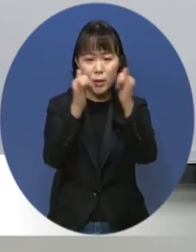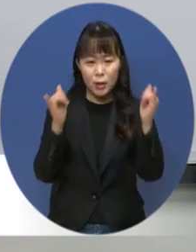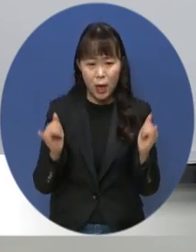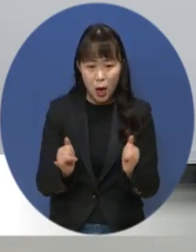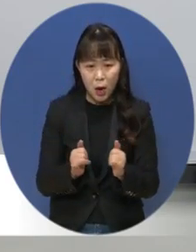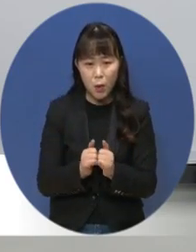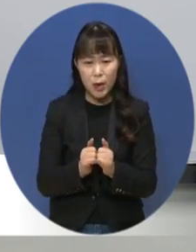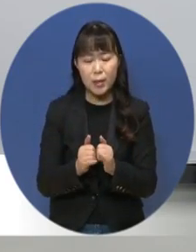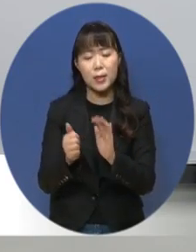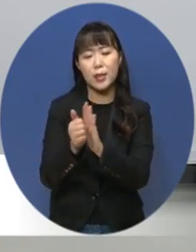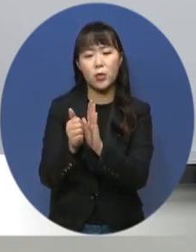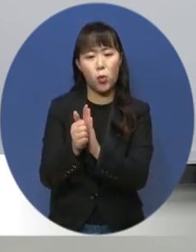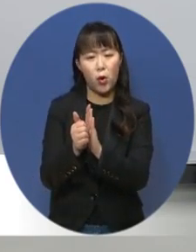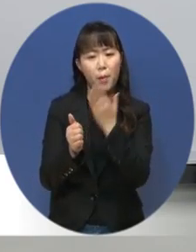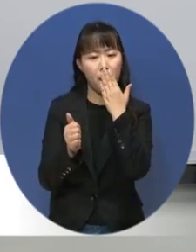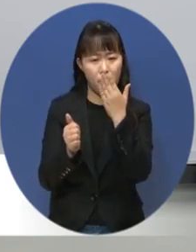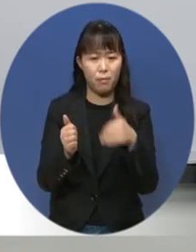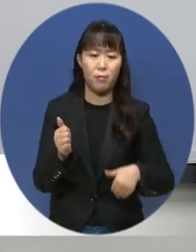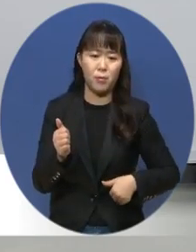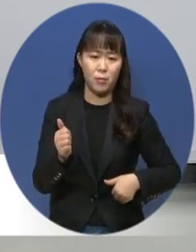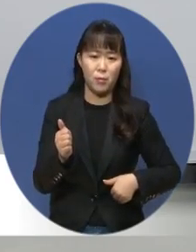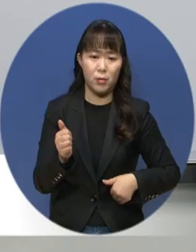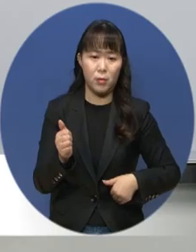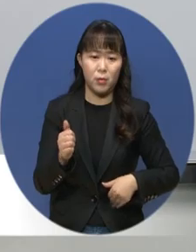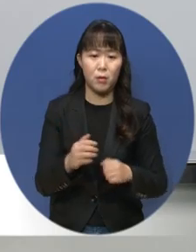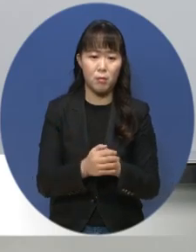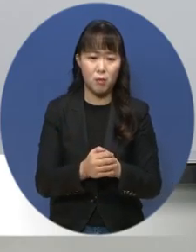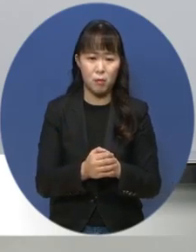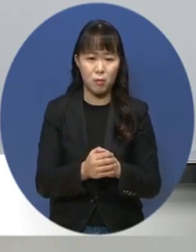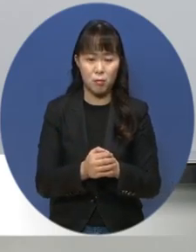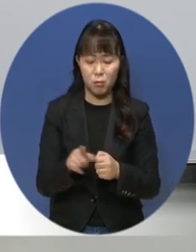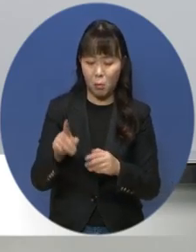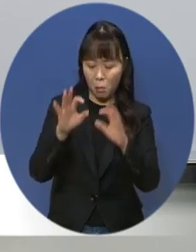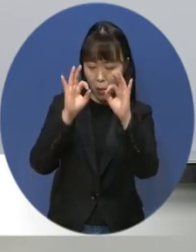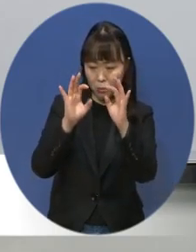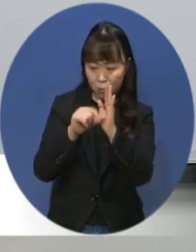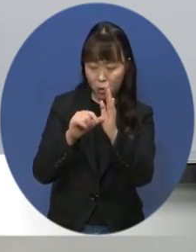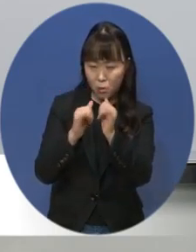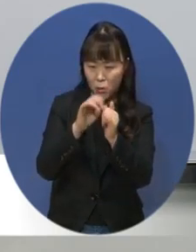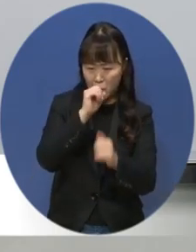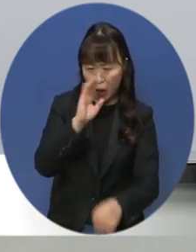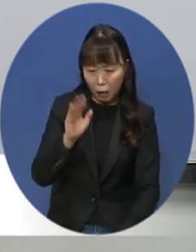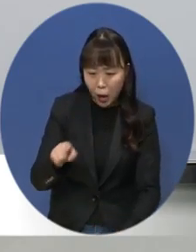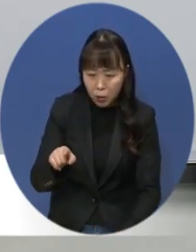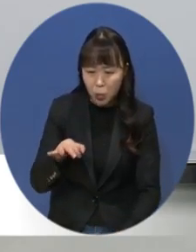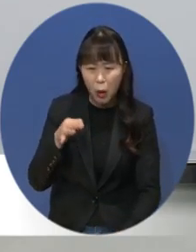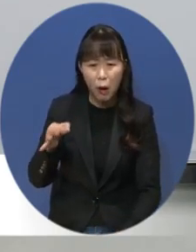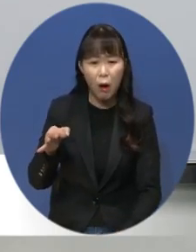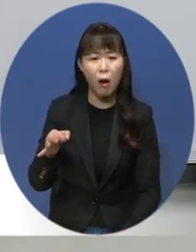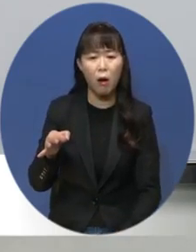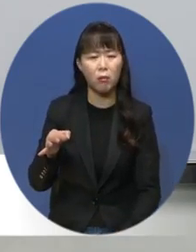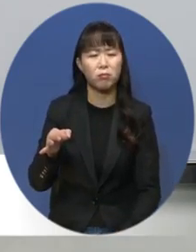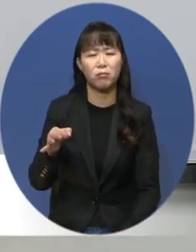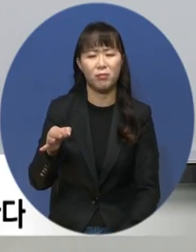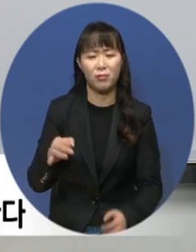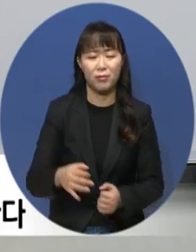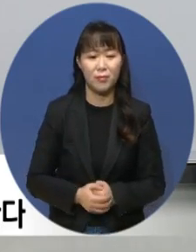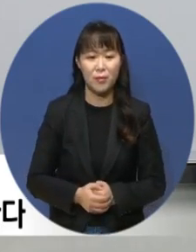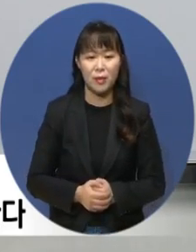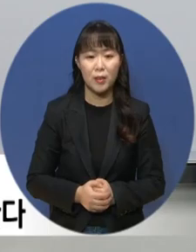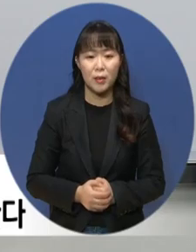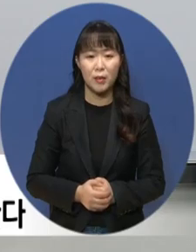사회적인 어떤 지원 이게 가능해져야 되거든요. 아주 사람이 좀 약간 안 좋게 보여야 돈을 준다, 이런 게 있단